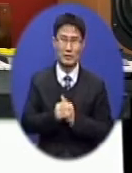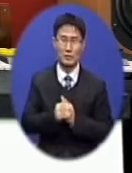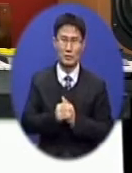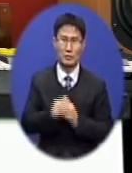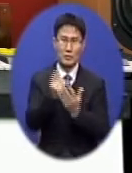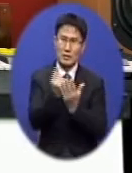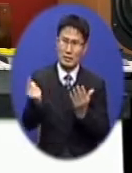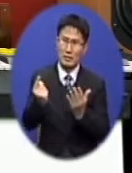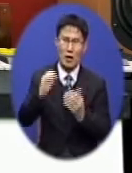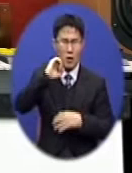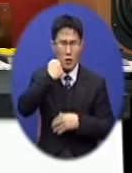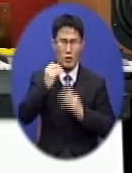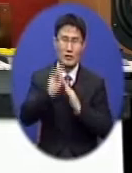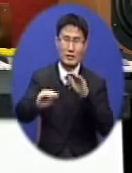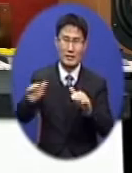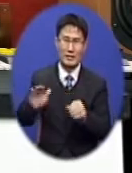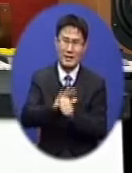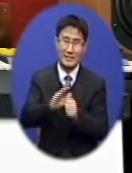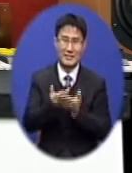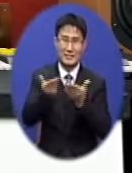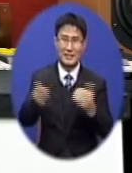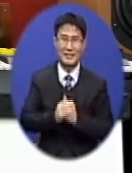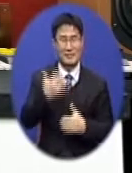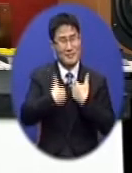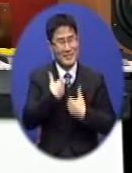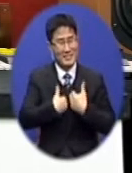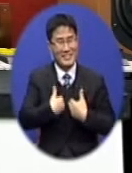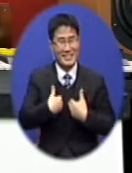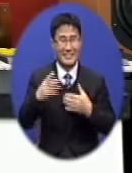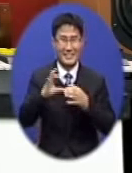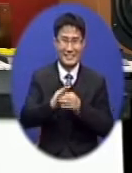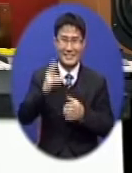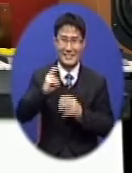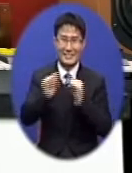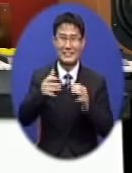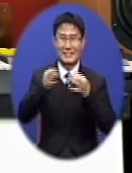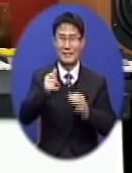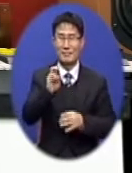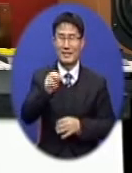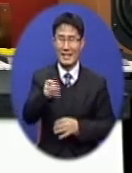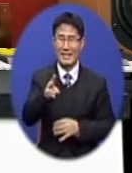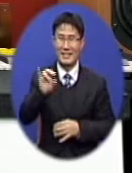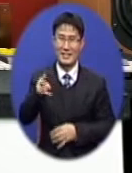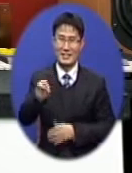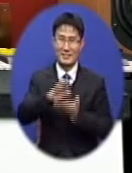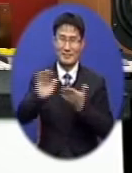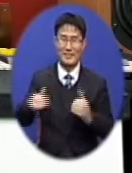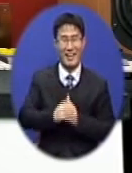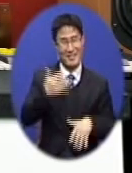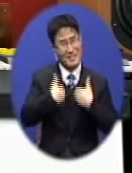소외된 이웃에게 따뜻한 사랑을 전하는 반갑습니다의 주인공 MC 김혜영입니다. 아, 김혜영